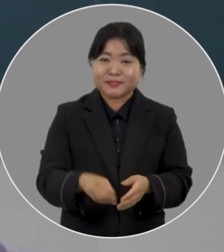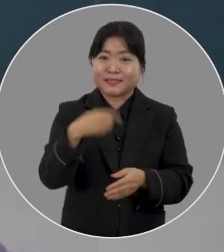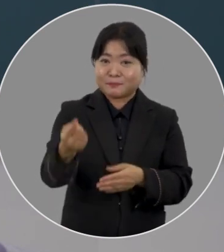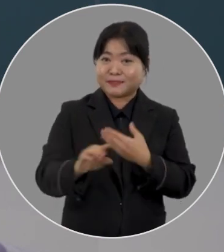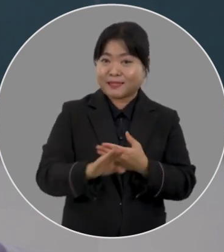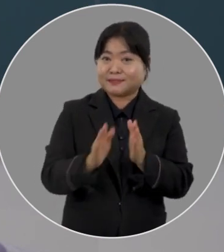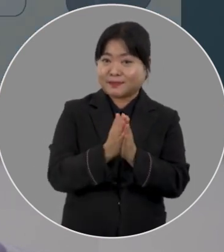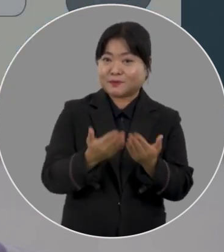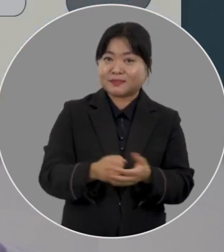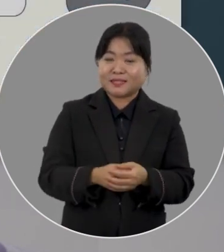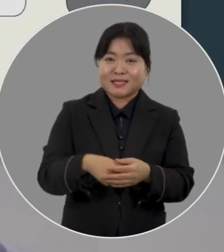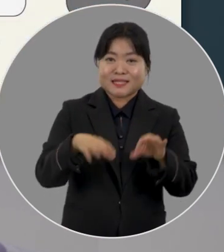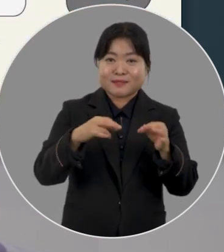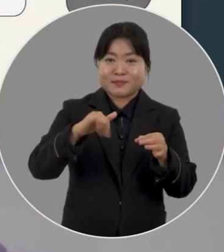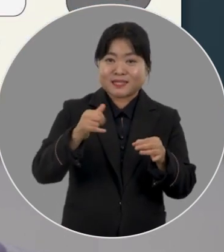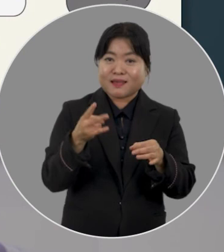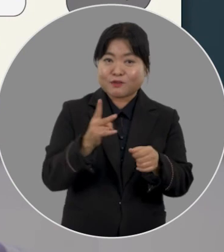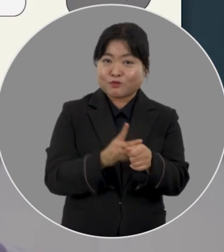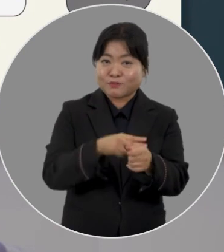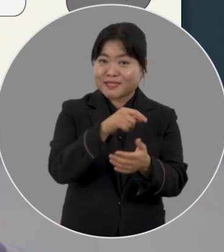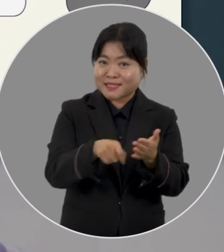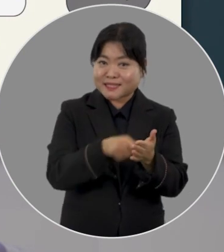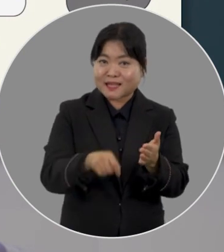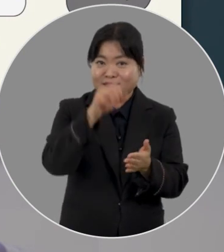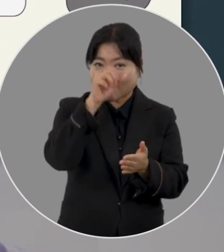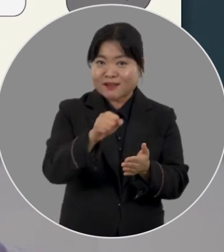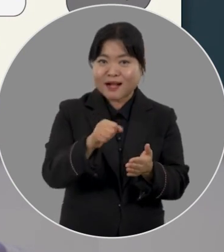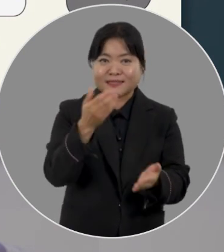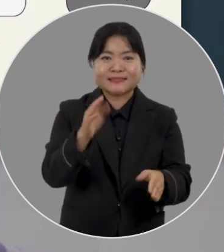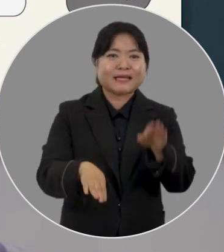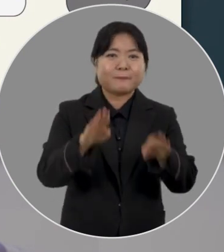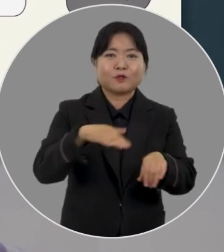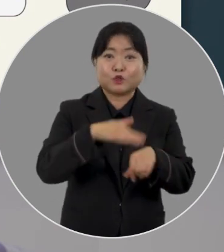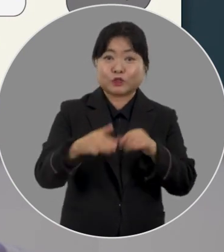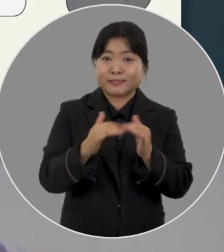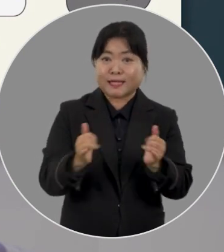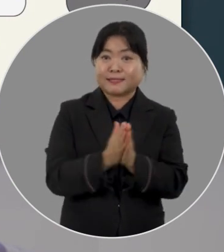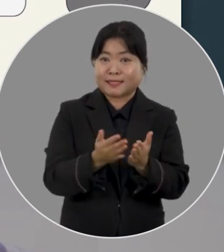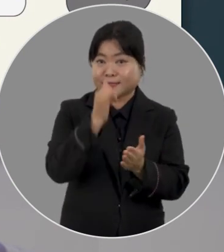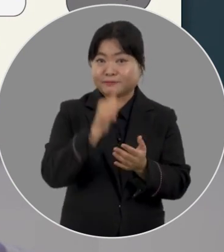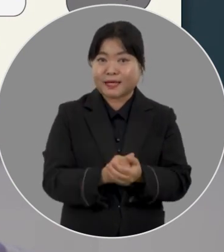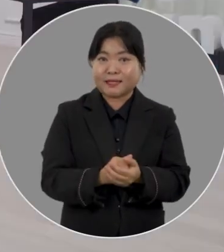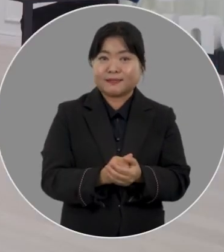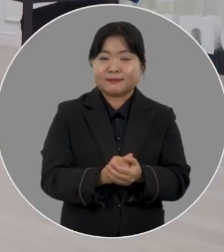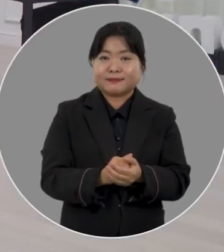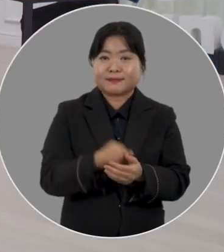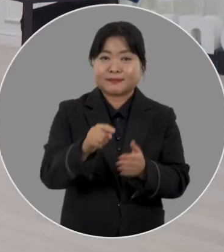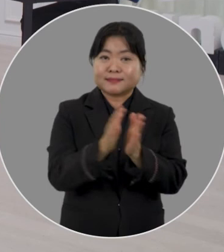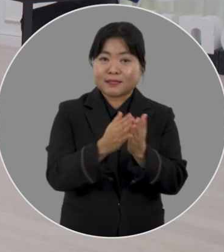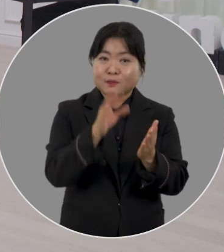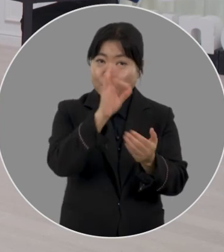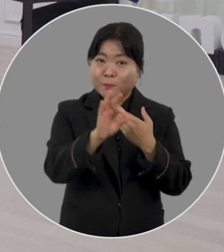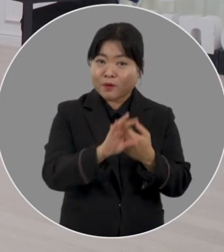다른 책으로는 그 김지혜 교수님께서 쓰신 선량한 차별주의자라는 책이 있는데요. 네. 그